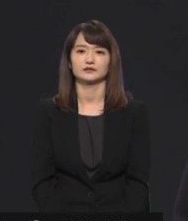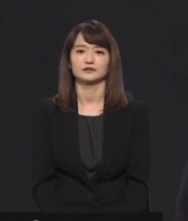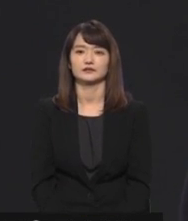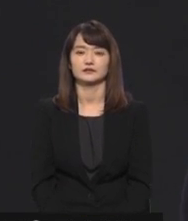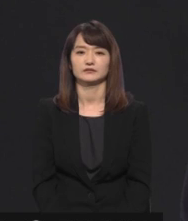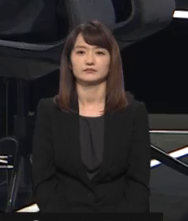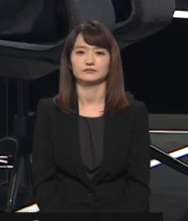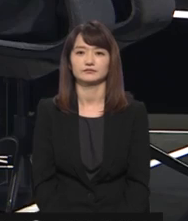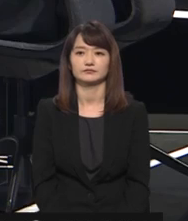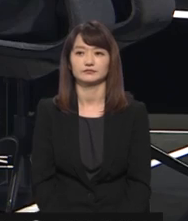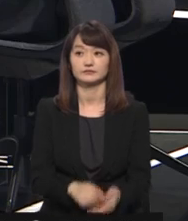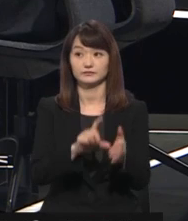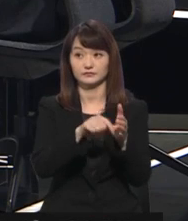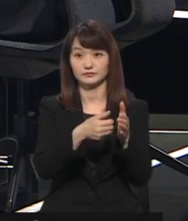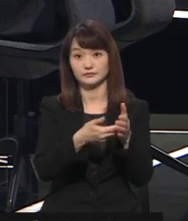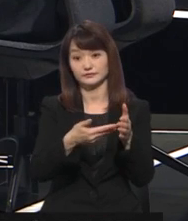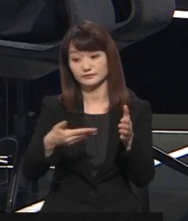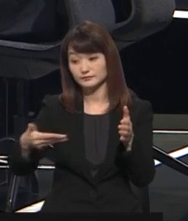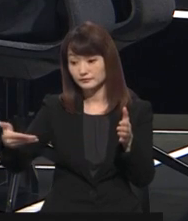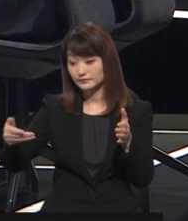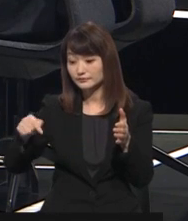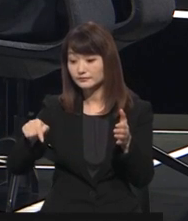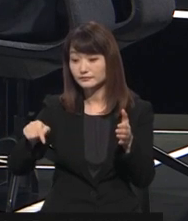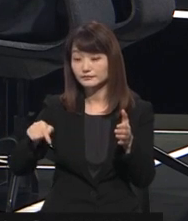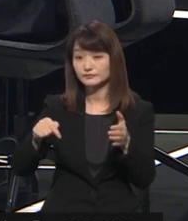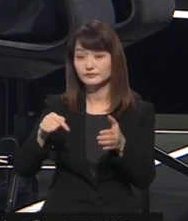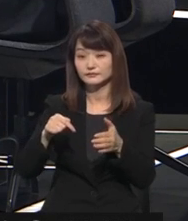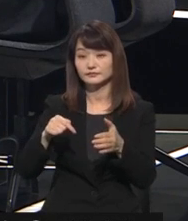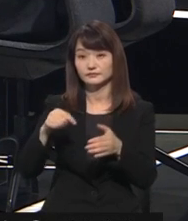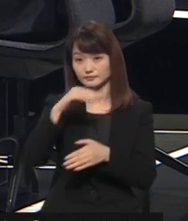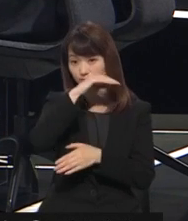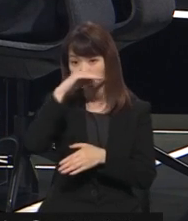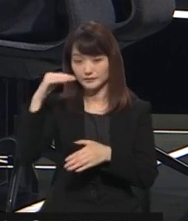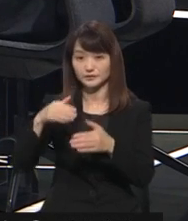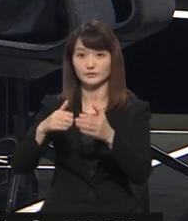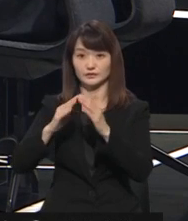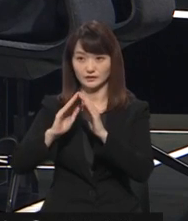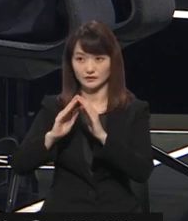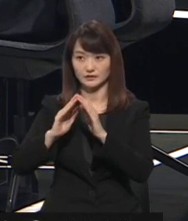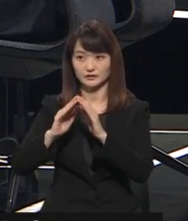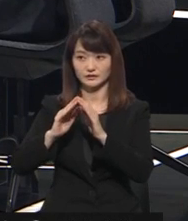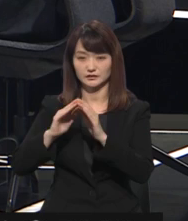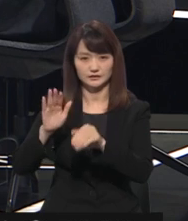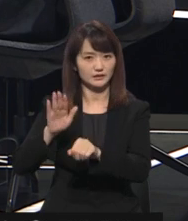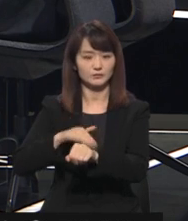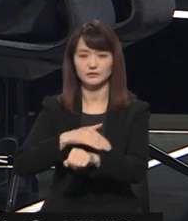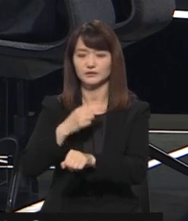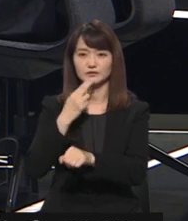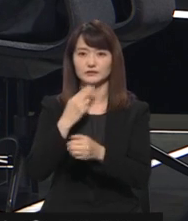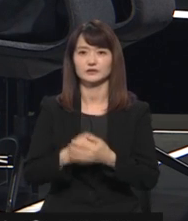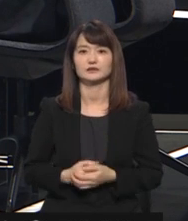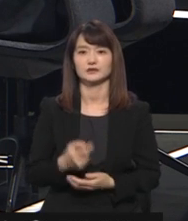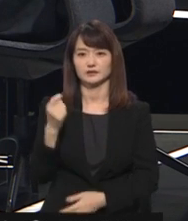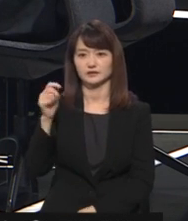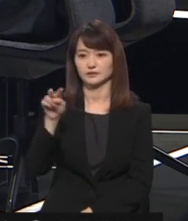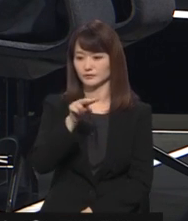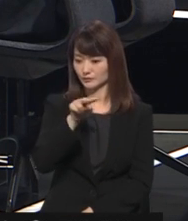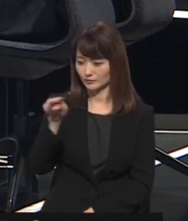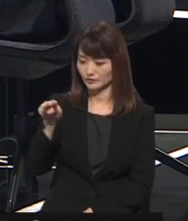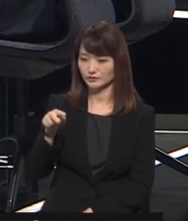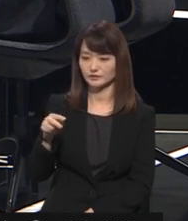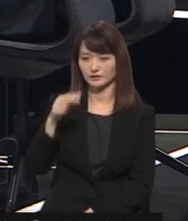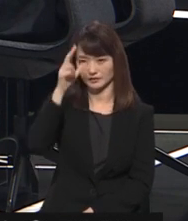지나면 다 시간이 지나면 다 제대로 가기 때문에 그럴 일은 없다 혹시 설 장 라이브를 보고 계신 경찰 분들 계시면